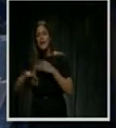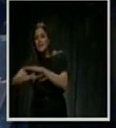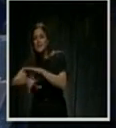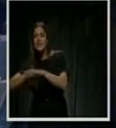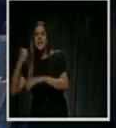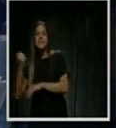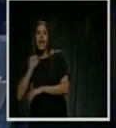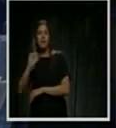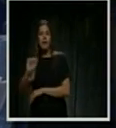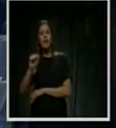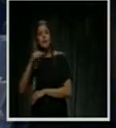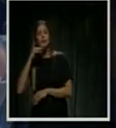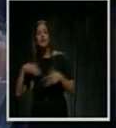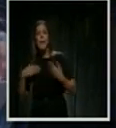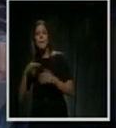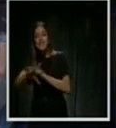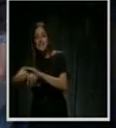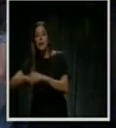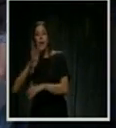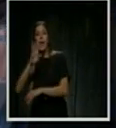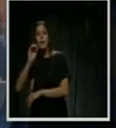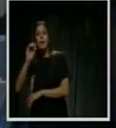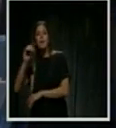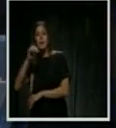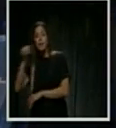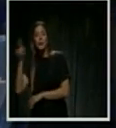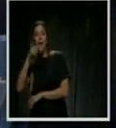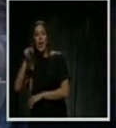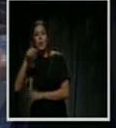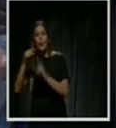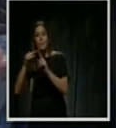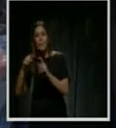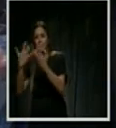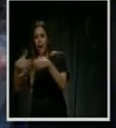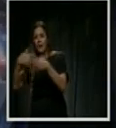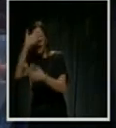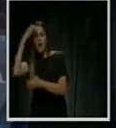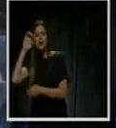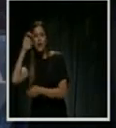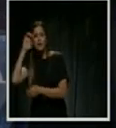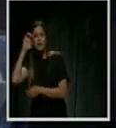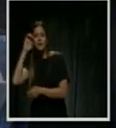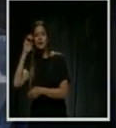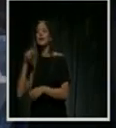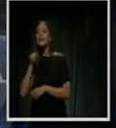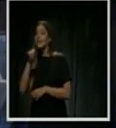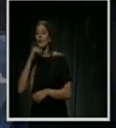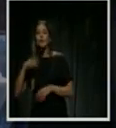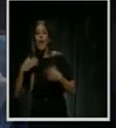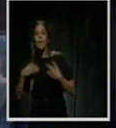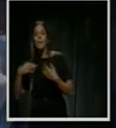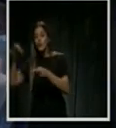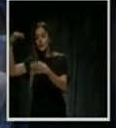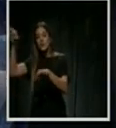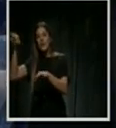kuntent illi ħadu 4 miljun euro minn fuq magna tal-kanċer dok investewhom għalik, m'intix kuntent illi ċ-ċertifikati